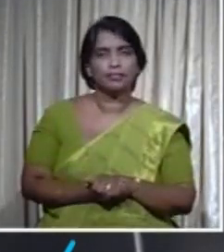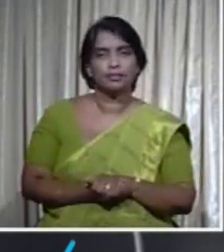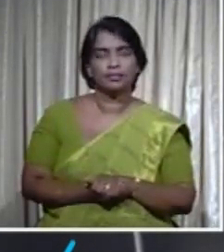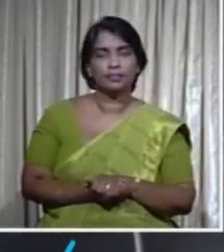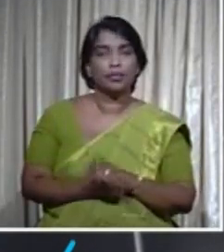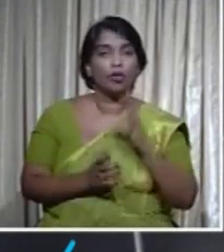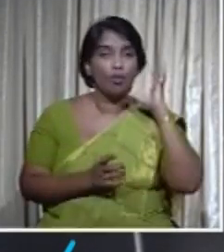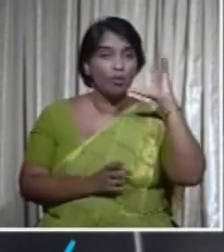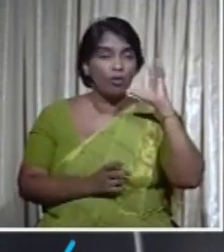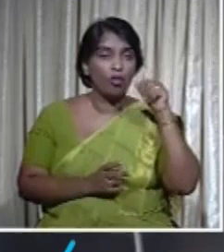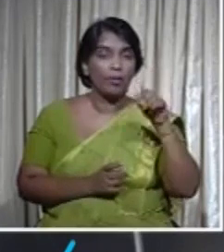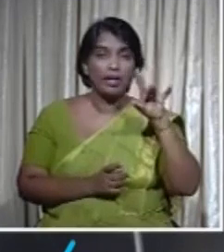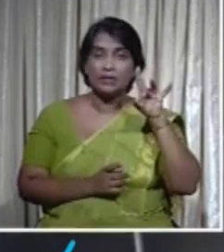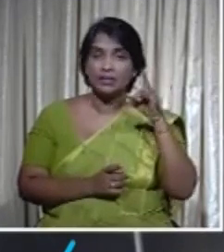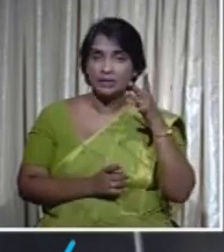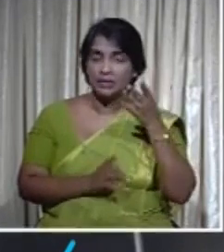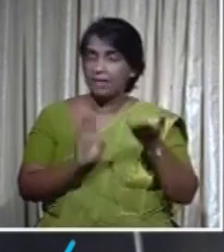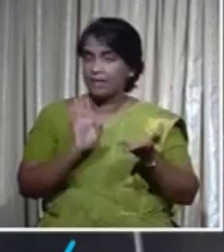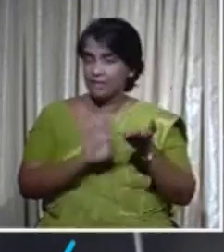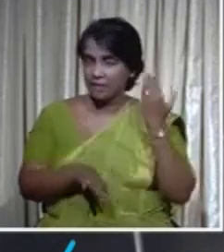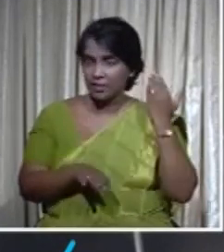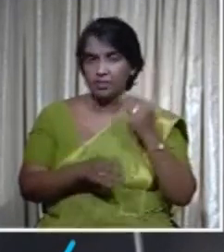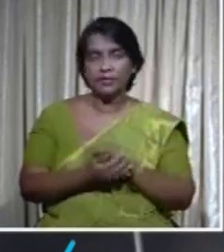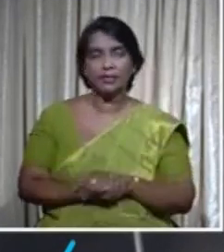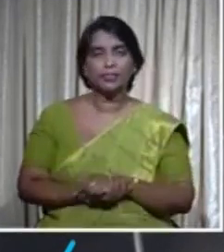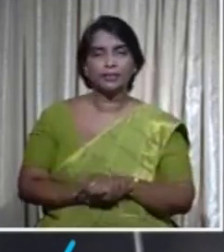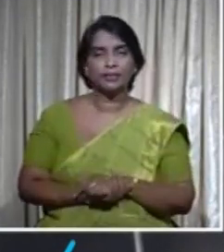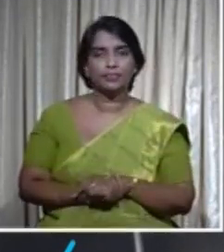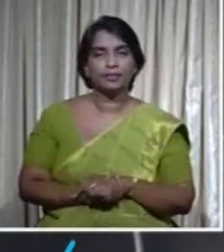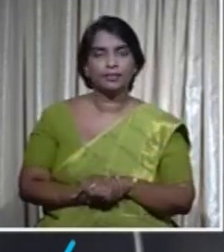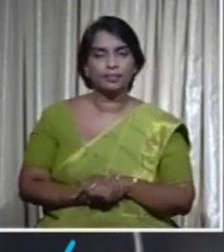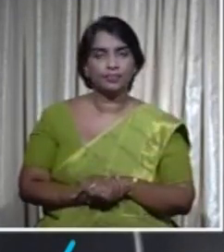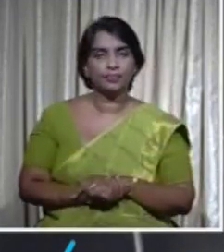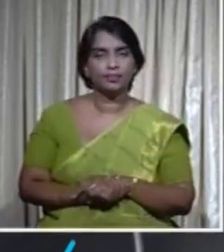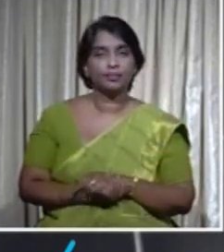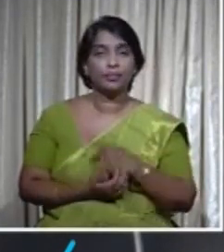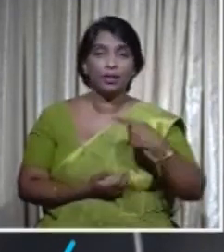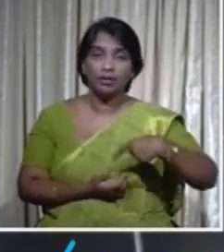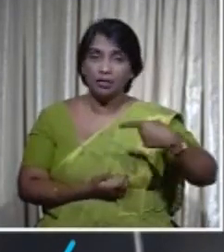ரூபாய்க்கு தாண்டுகிறது இப்படி என்றால் அன்றாடம் உழைக்கின்ற